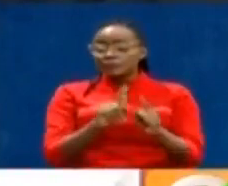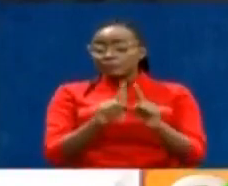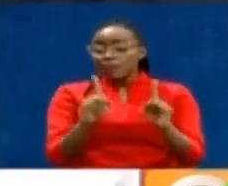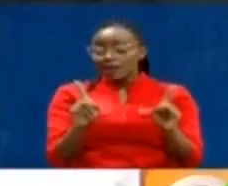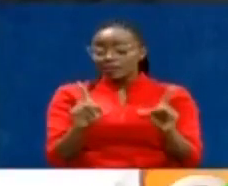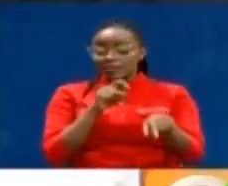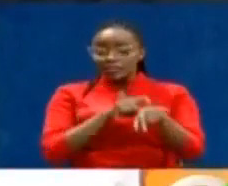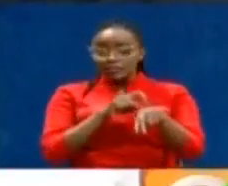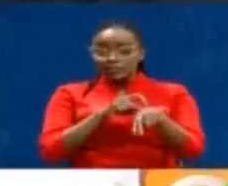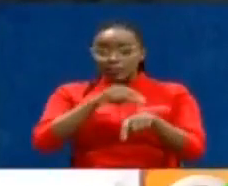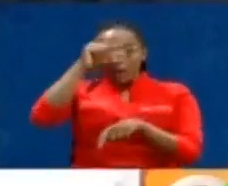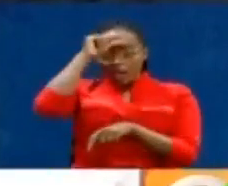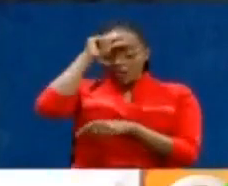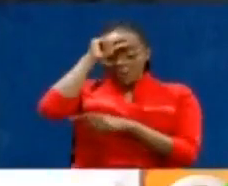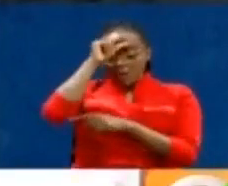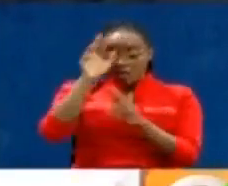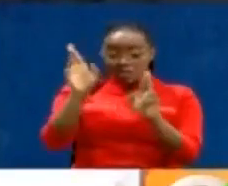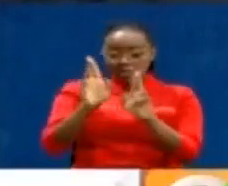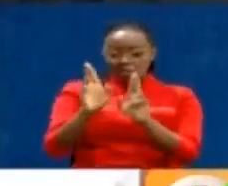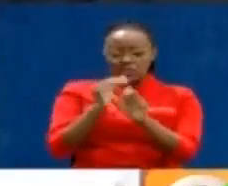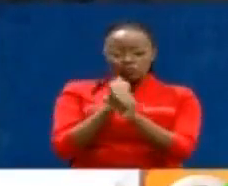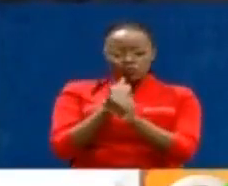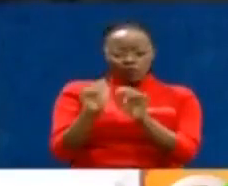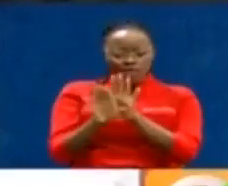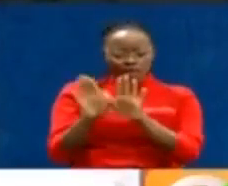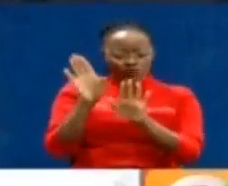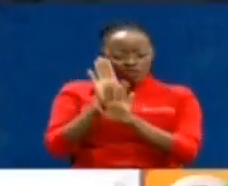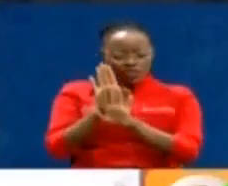Lakini wakati serikali inajitayarisha hivi,